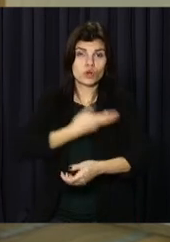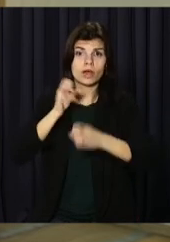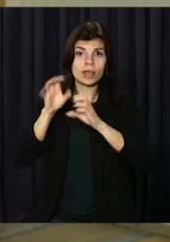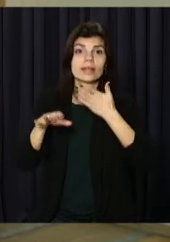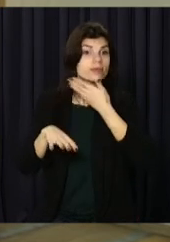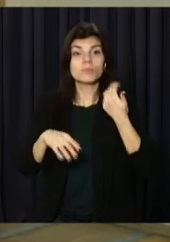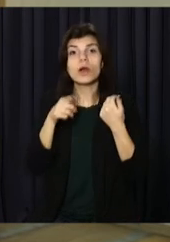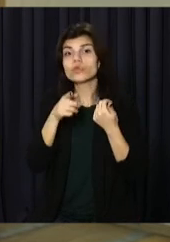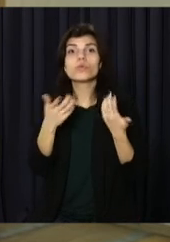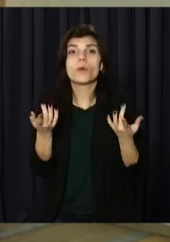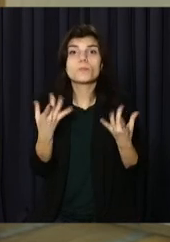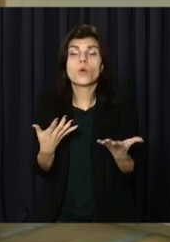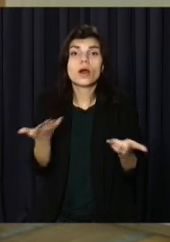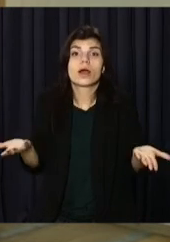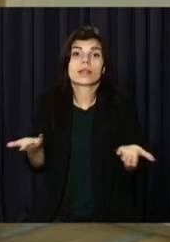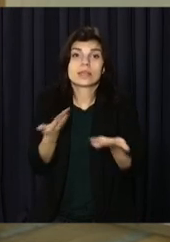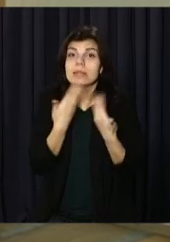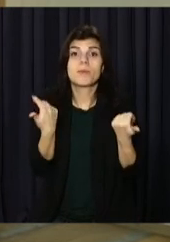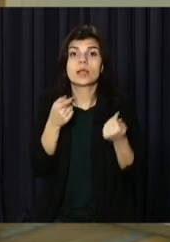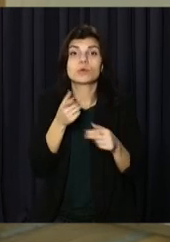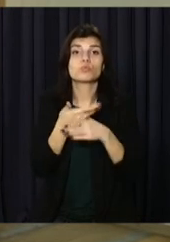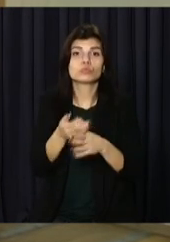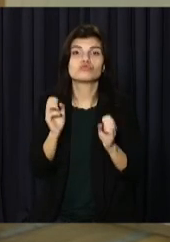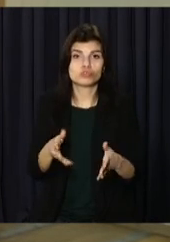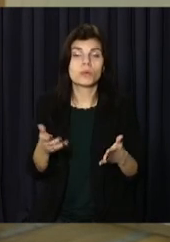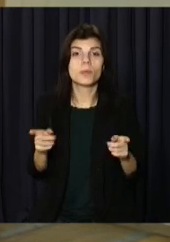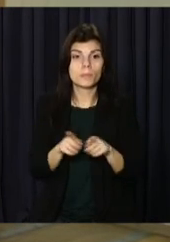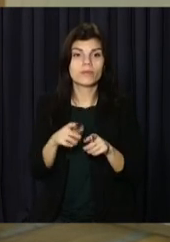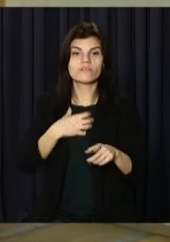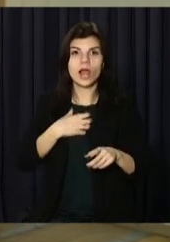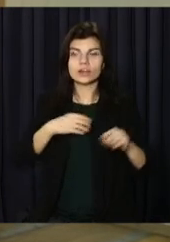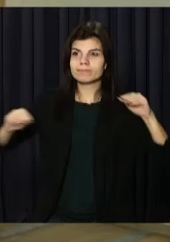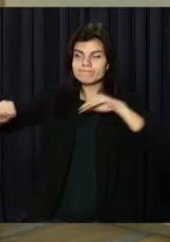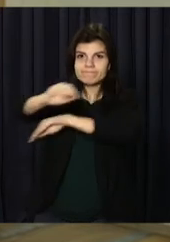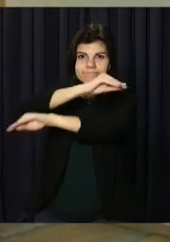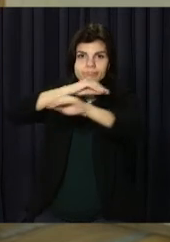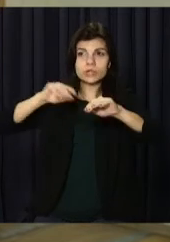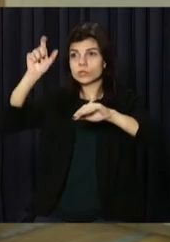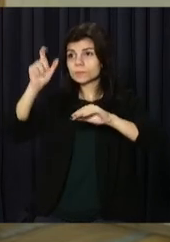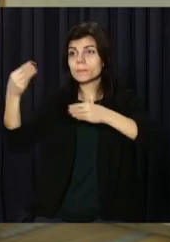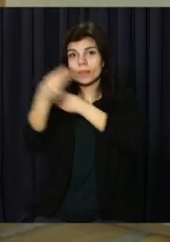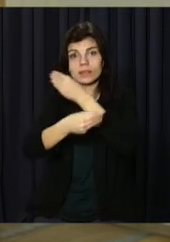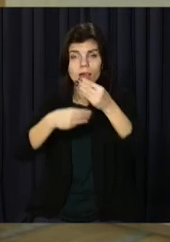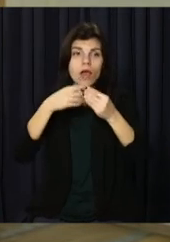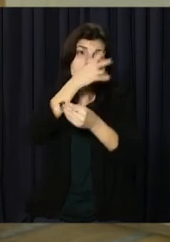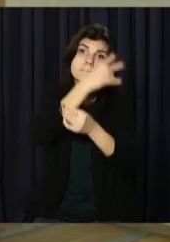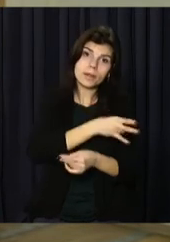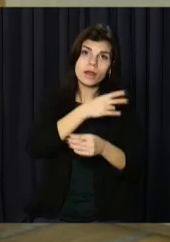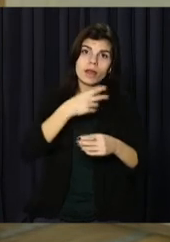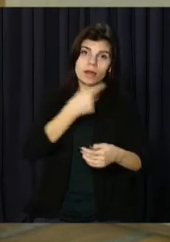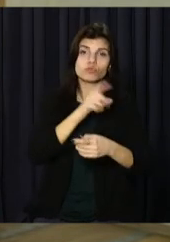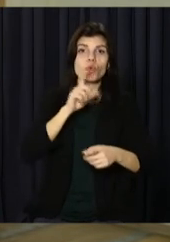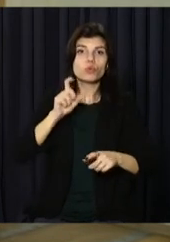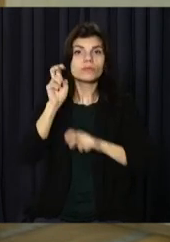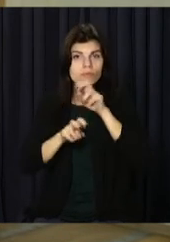то тобі, ну, ти їх просто не матимеш. І тому так важливо сформувати культуру донорства, щоб люди постійно